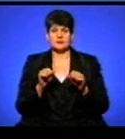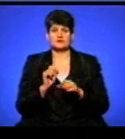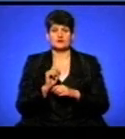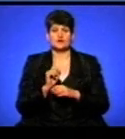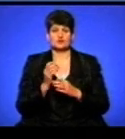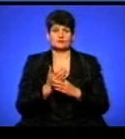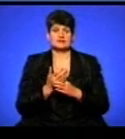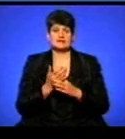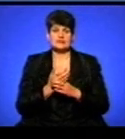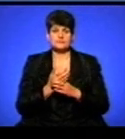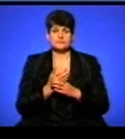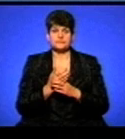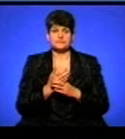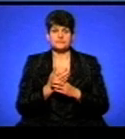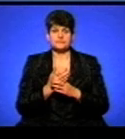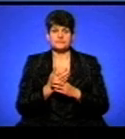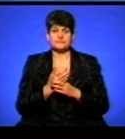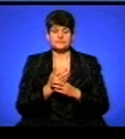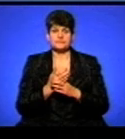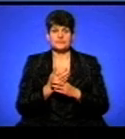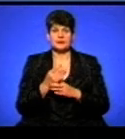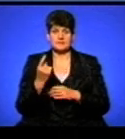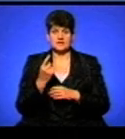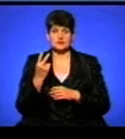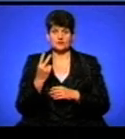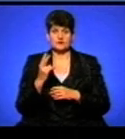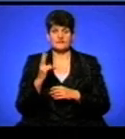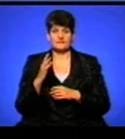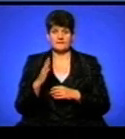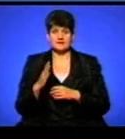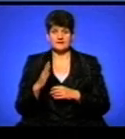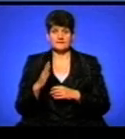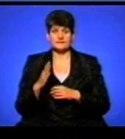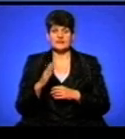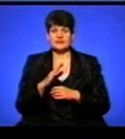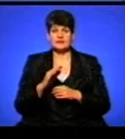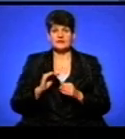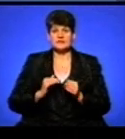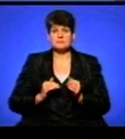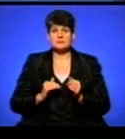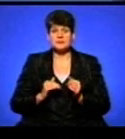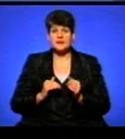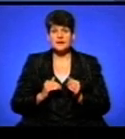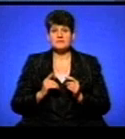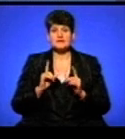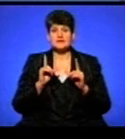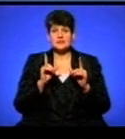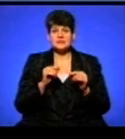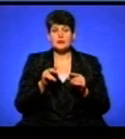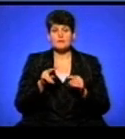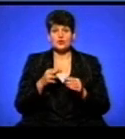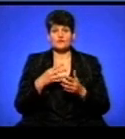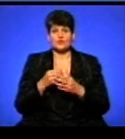призначення субсидії. Але якщо ми в другому кварталі, так? В першому і другому. Він підприємець, але він є підприємець, він їздить по своїй